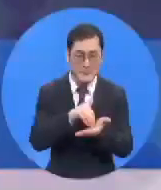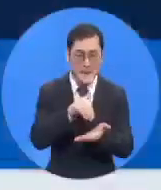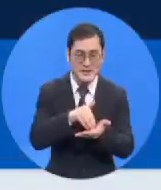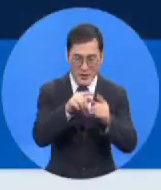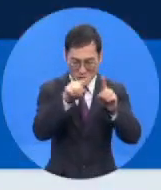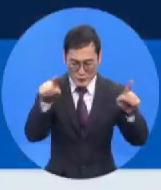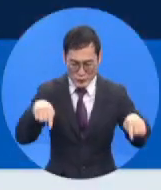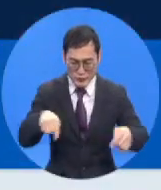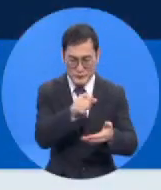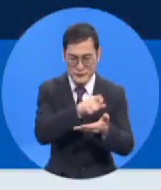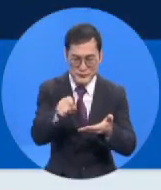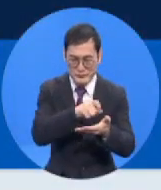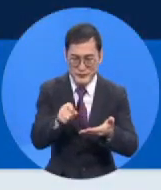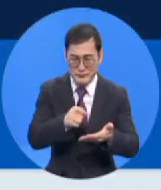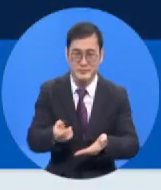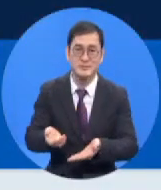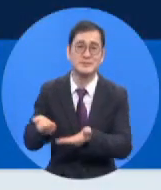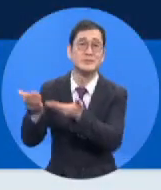논란입니다.